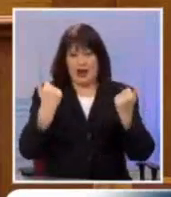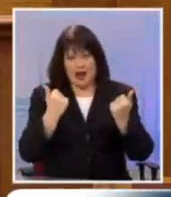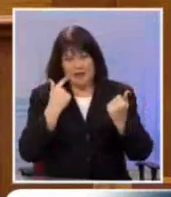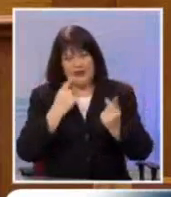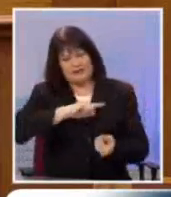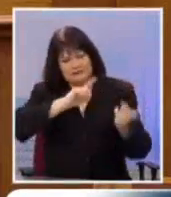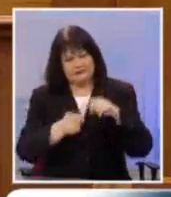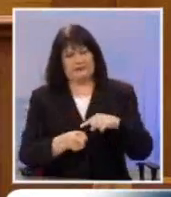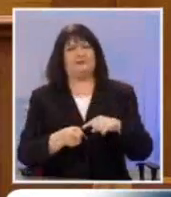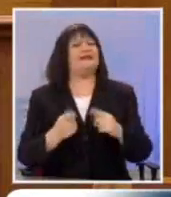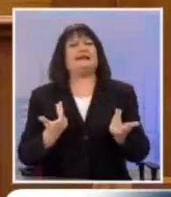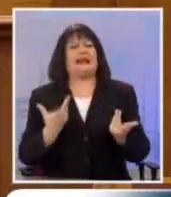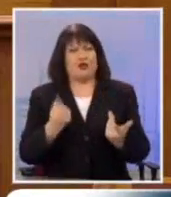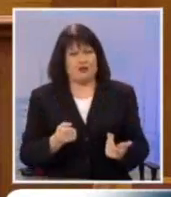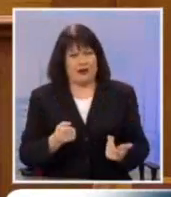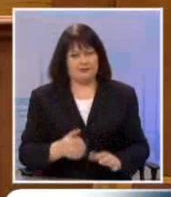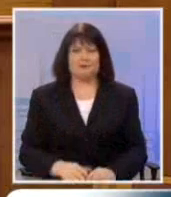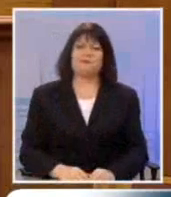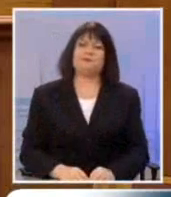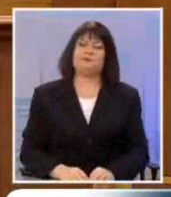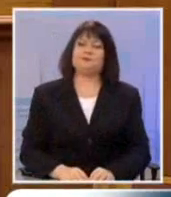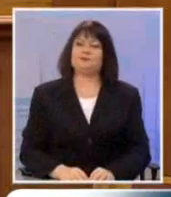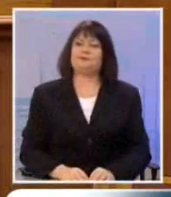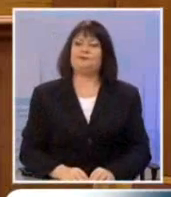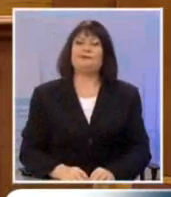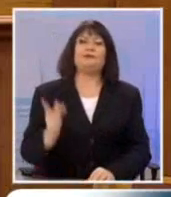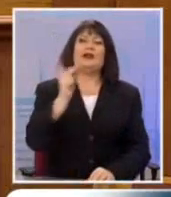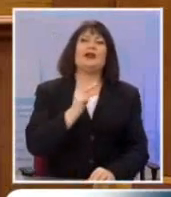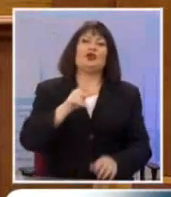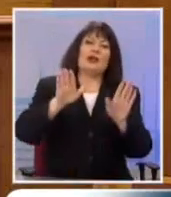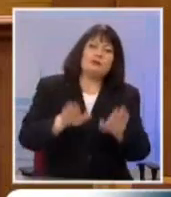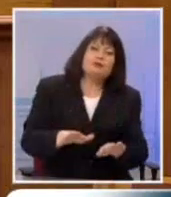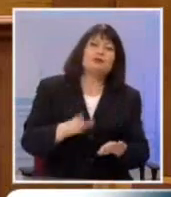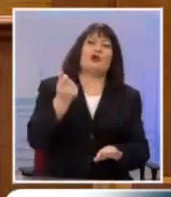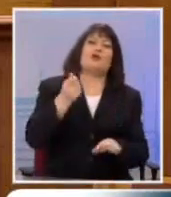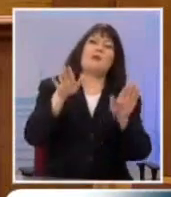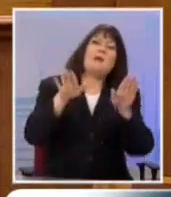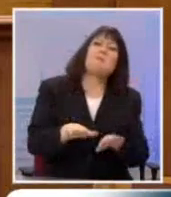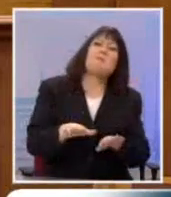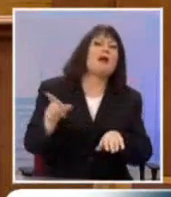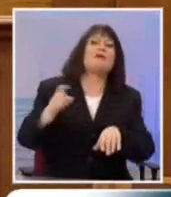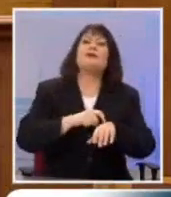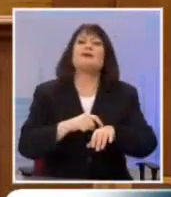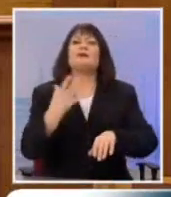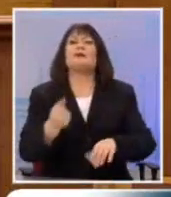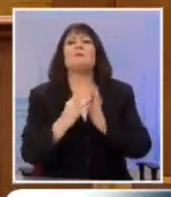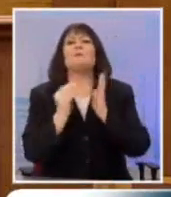αντίρροπες δυνάμεις που κρατάνε κάτω μια κοινωνία και μια οικονομία. Όπως αυτή τη στιγμή έχουμε